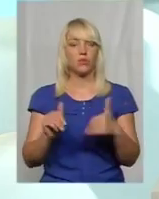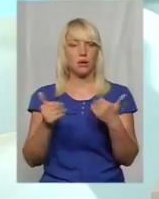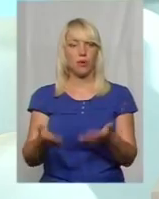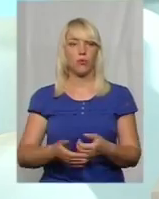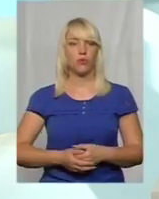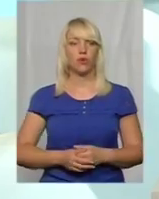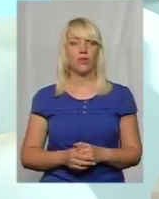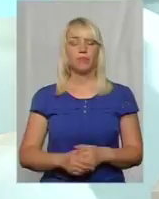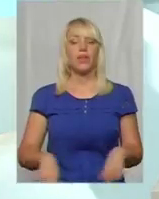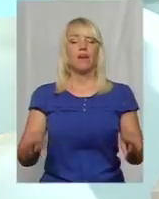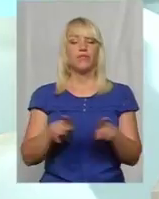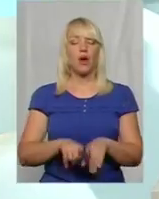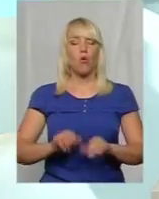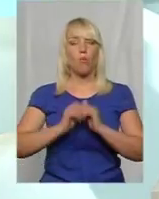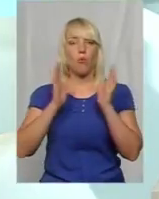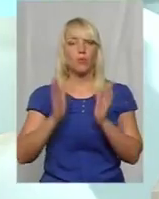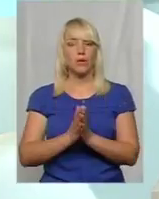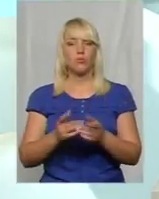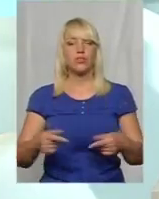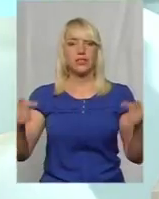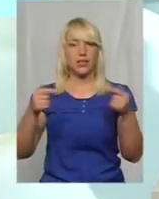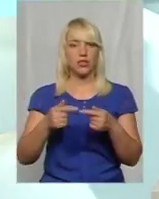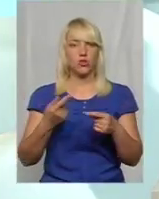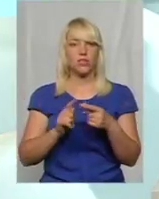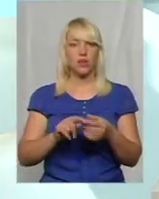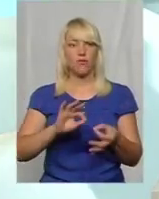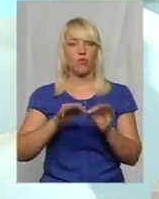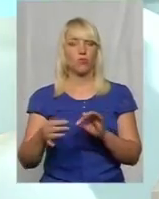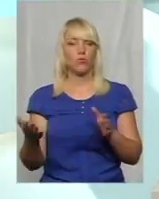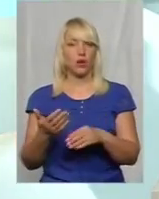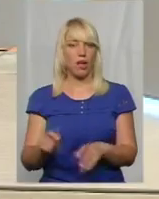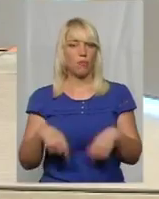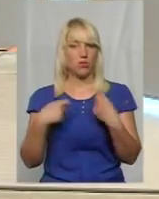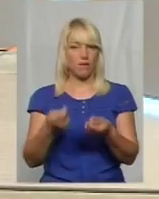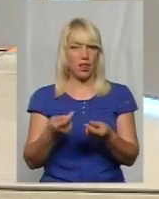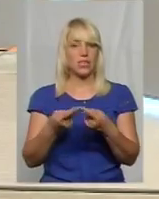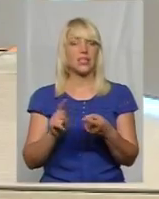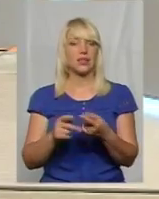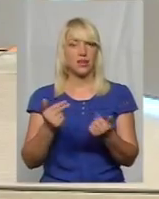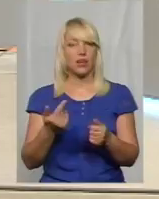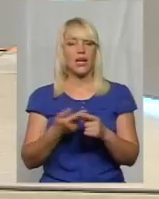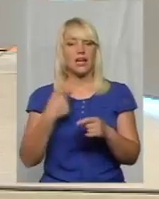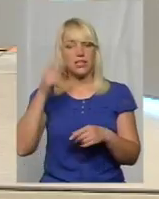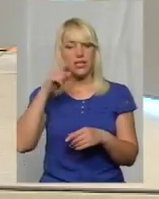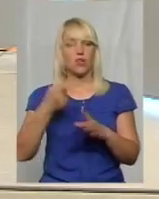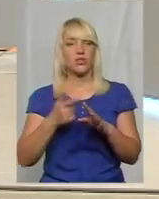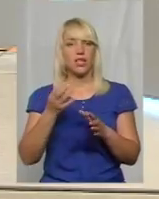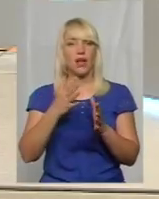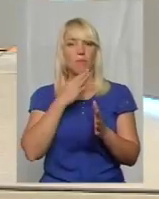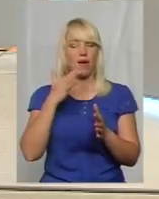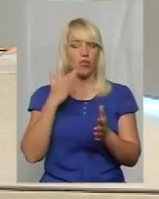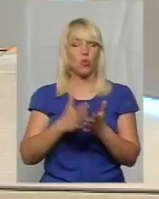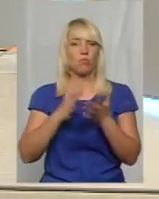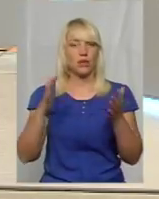такому об'ємі, згідно з формулою, яка подавалась, ну, так. Але я знаю, що цей об'єм набагато більший, і це